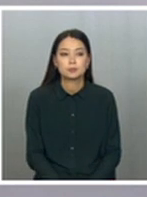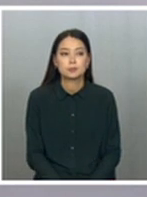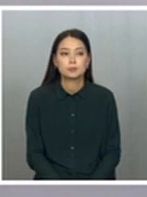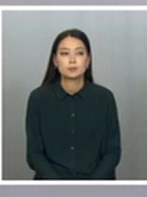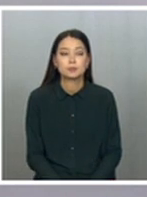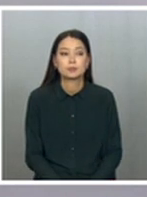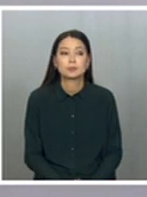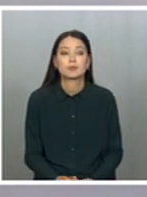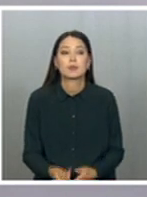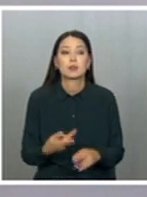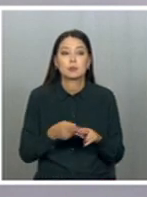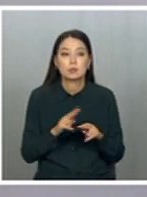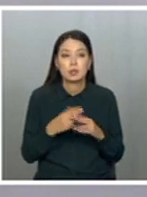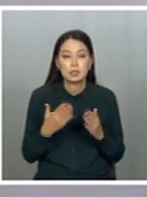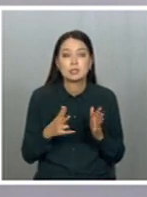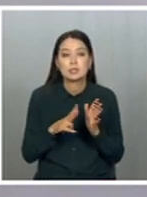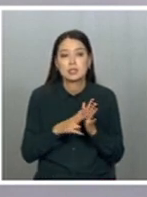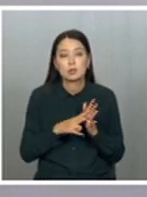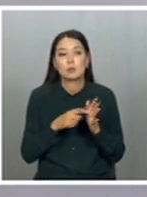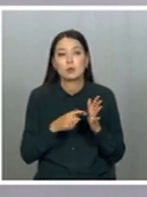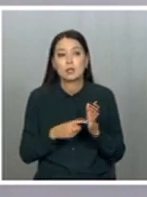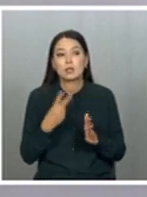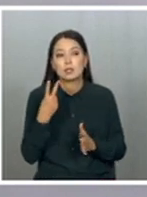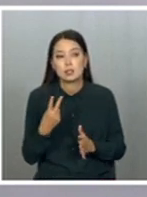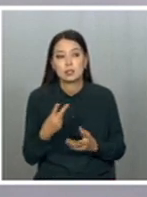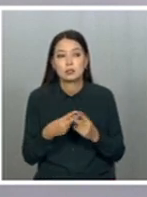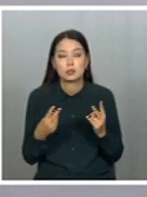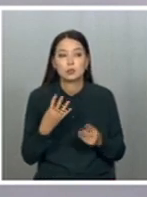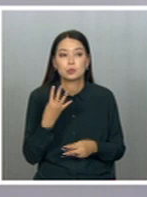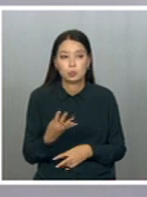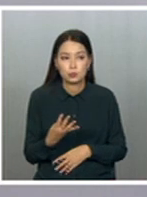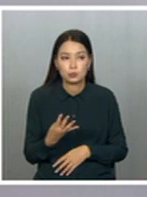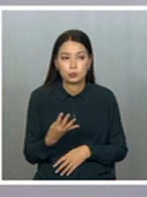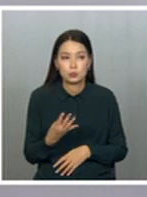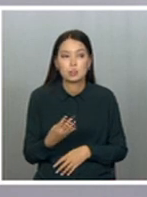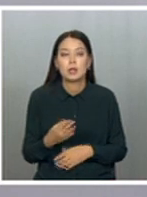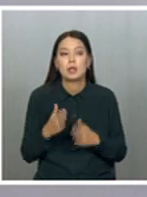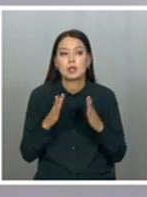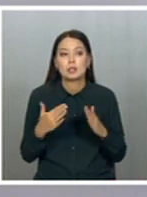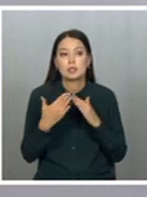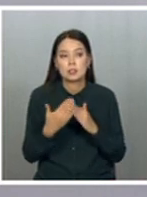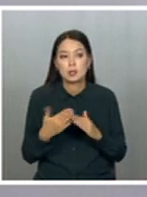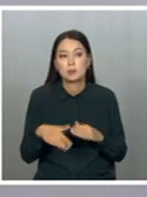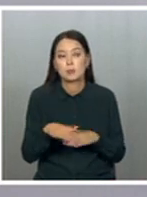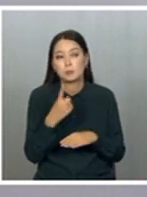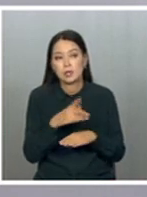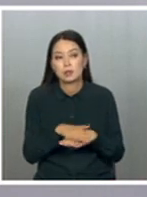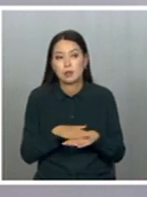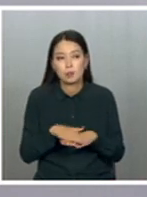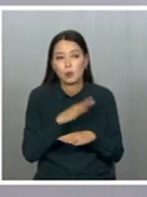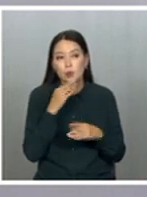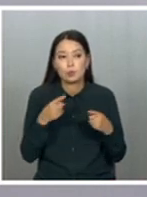Сонда 8-ді 2-ге бөлетін болсақ 4. Қиық пирамиданың бір табанда көп